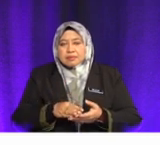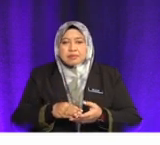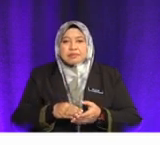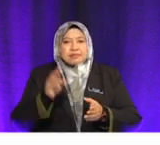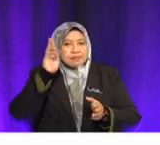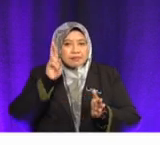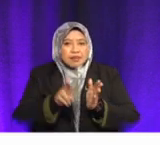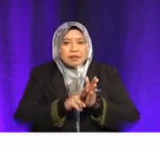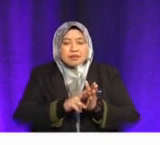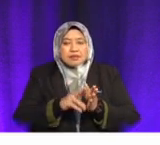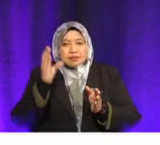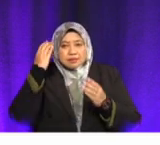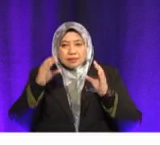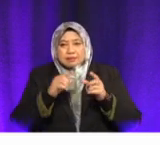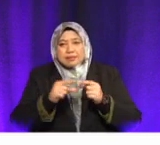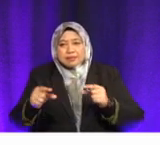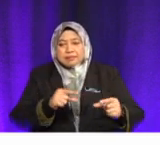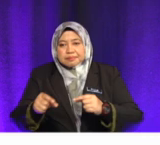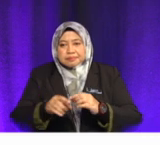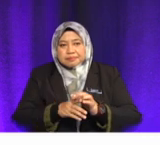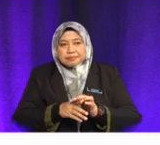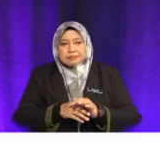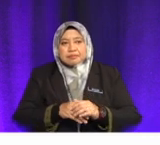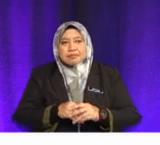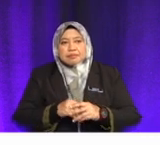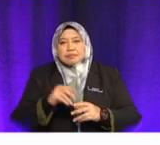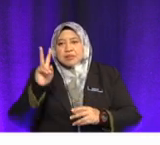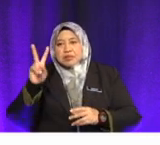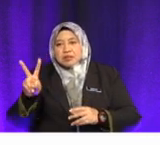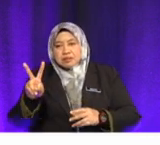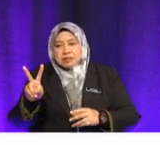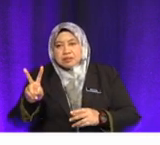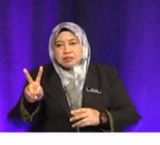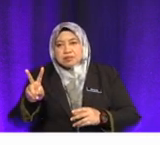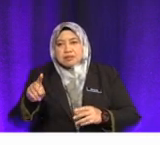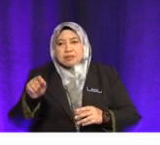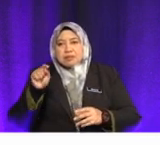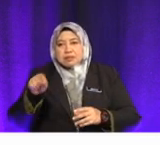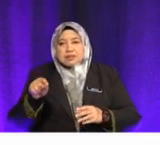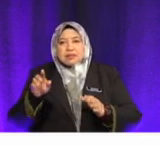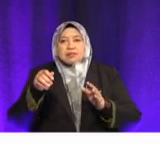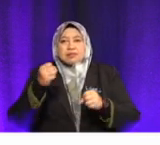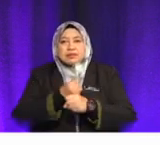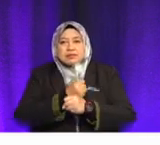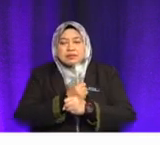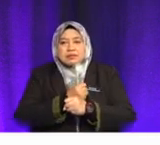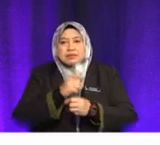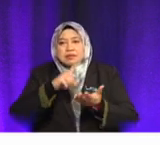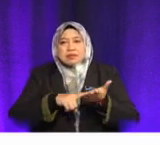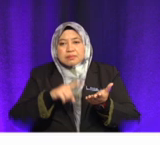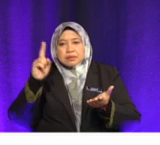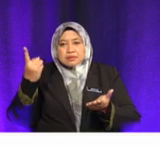Oke bocah itu tadi oke nah jadi kita dapat 2 titik persilangan di situ Oke aku